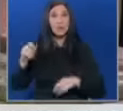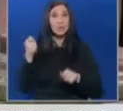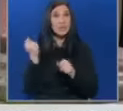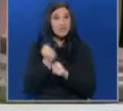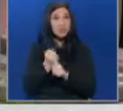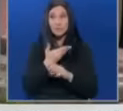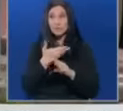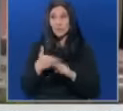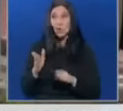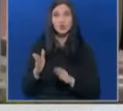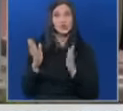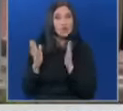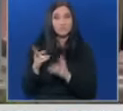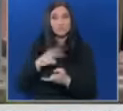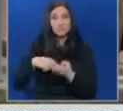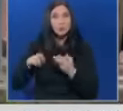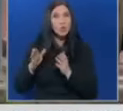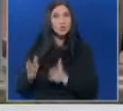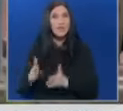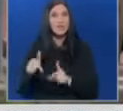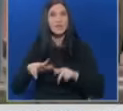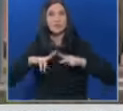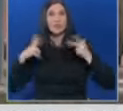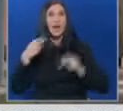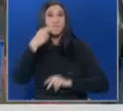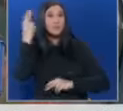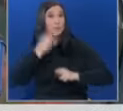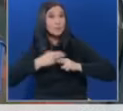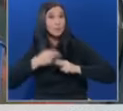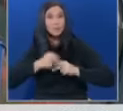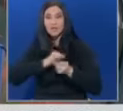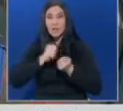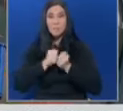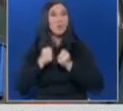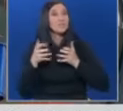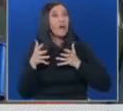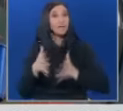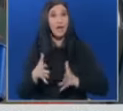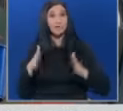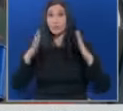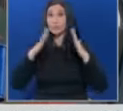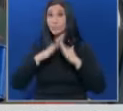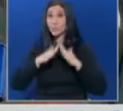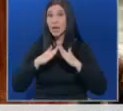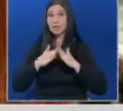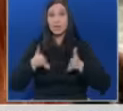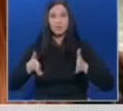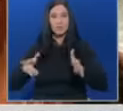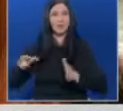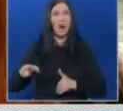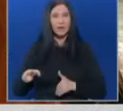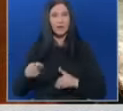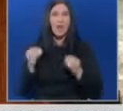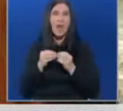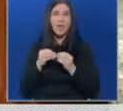Извършителите все още се установяват. А днес от сутринта фирма за почистване се бори с вандалщината по сградата и тротуарите.